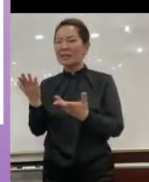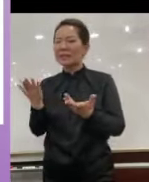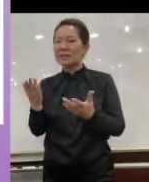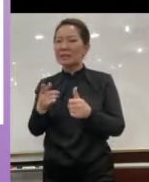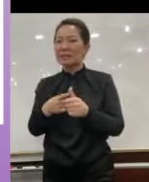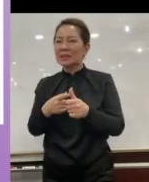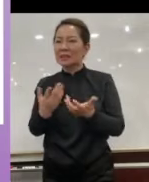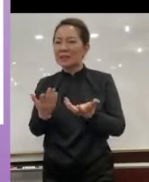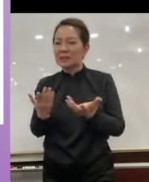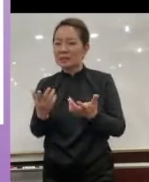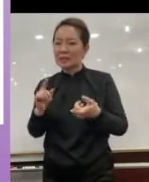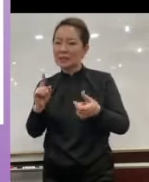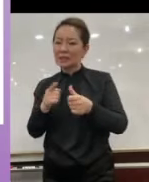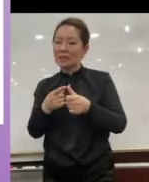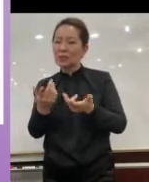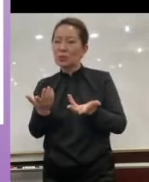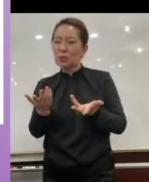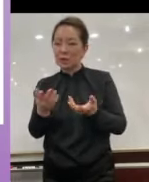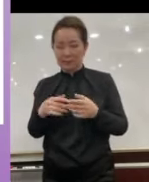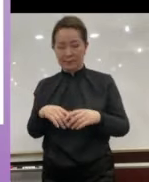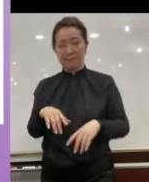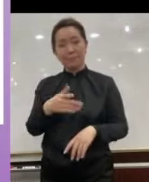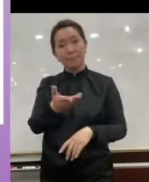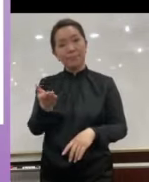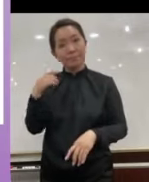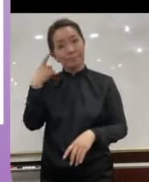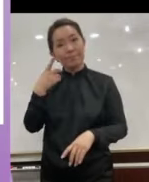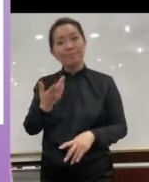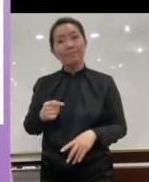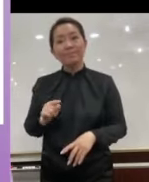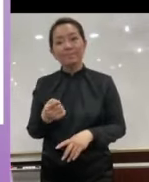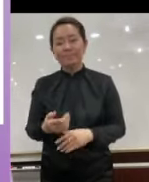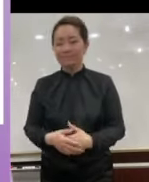яагаад нэрлсэн бэ гэж та бүхэн бодож байна вэ?